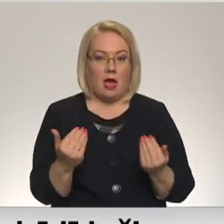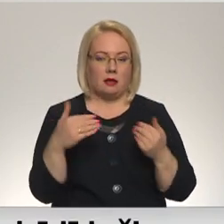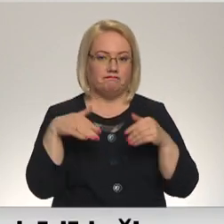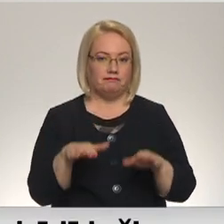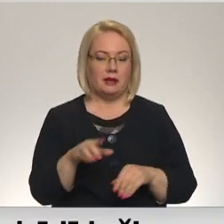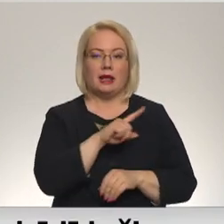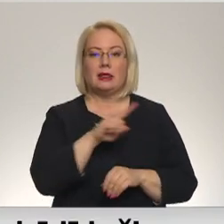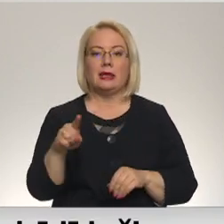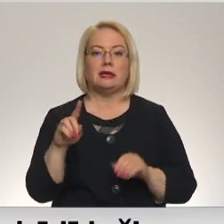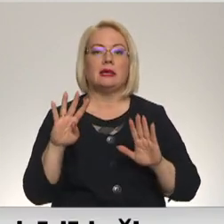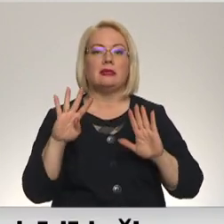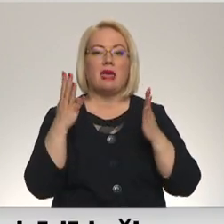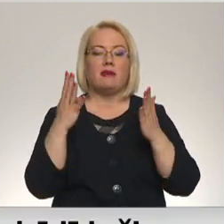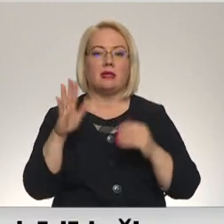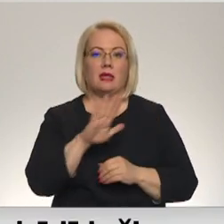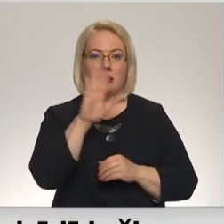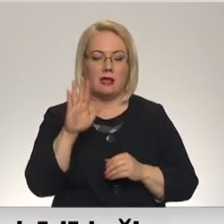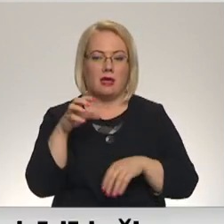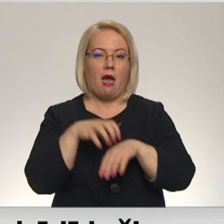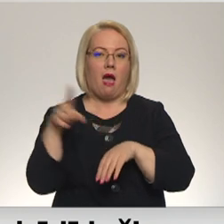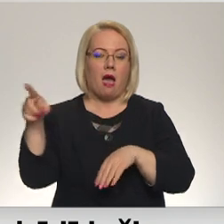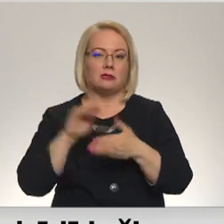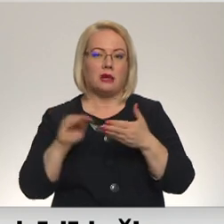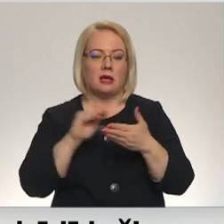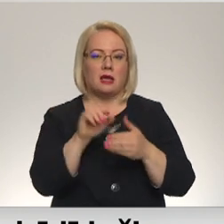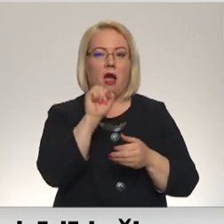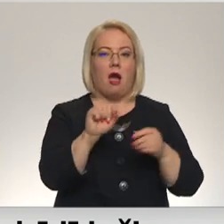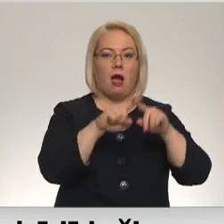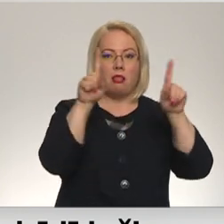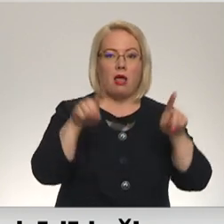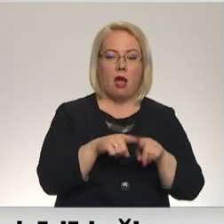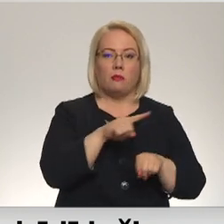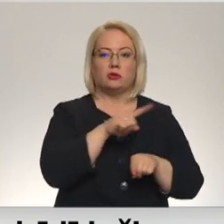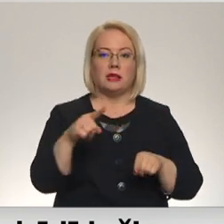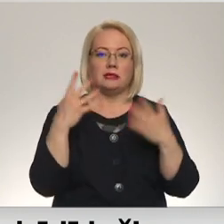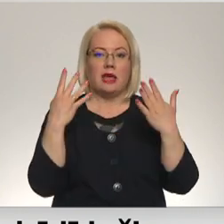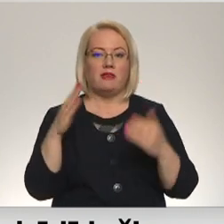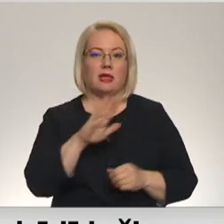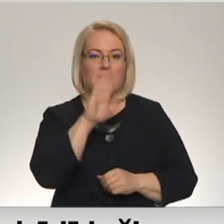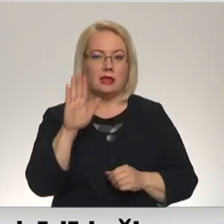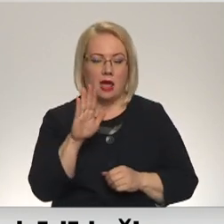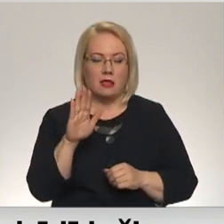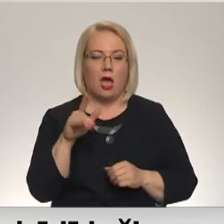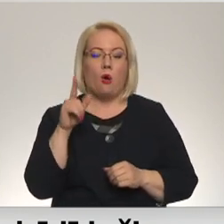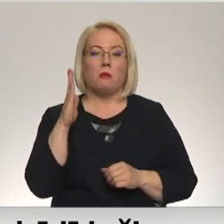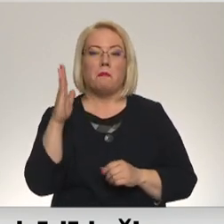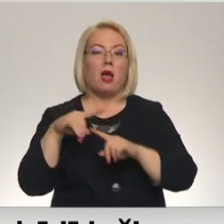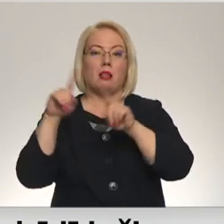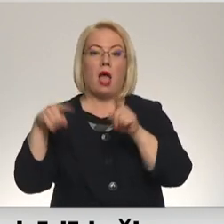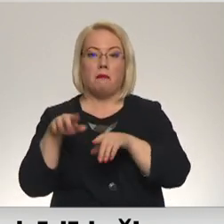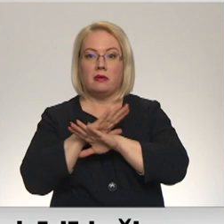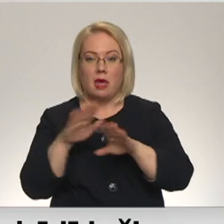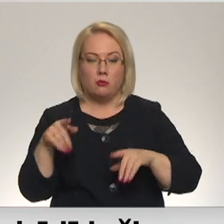līdz ar to arī izrakstīs līdz 9. dienai. Un B lapu neatvērs. Līdz ar to valstī tas nebūs tik liels tas